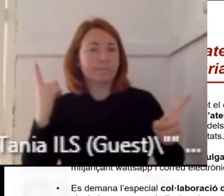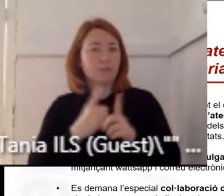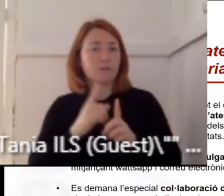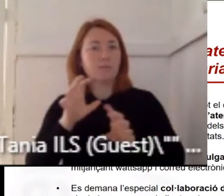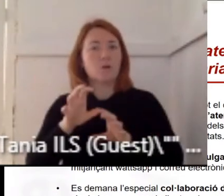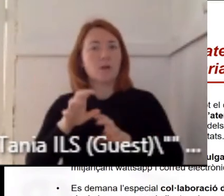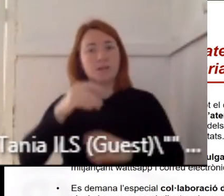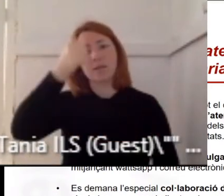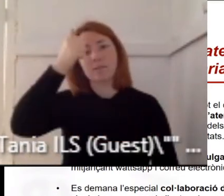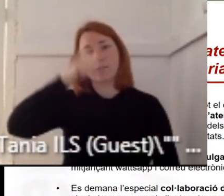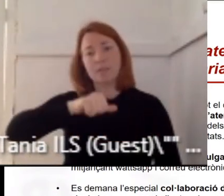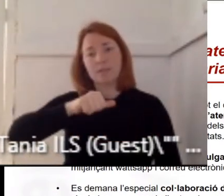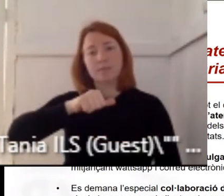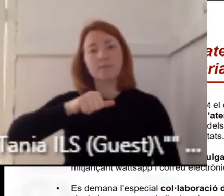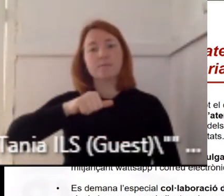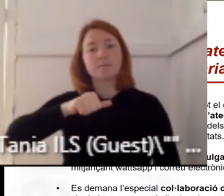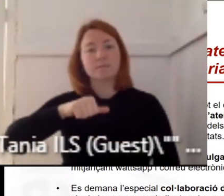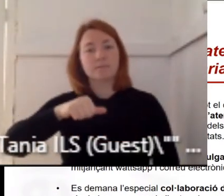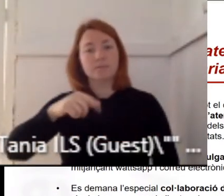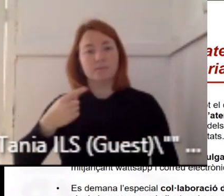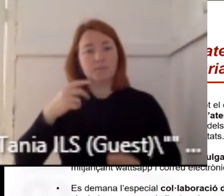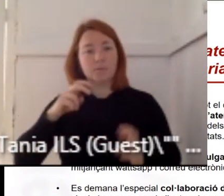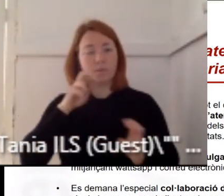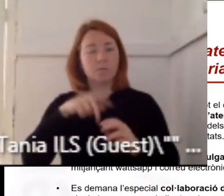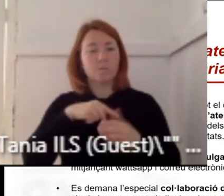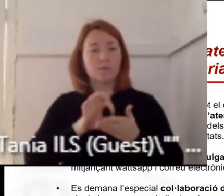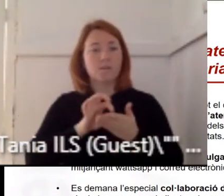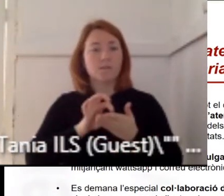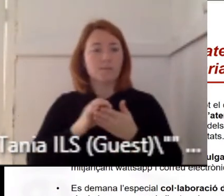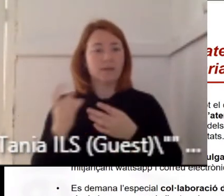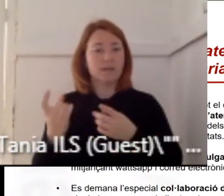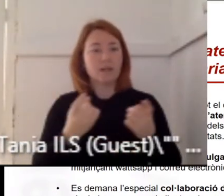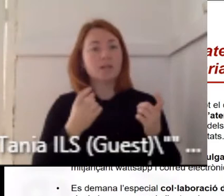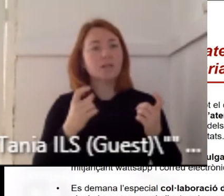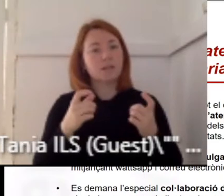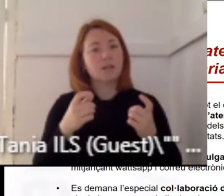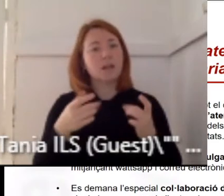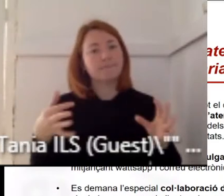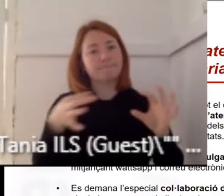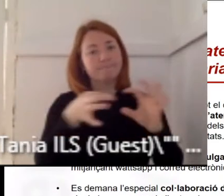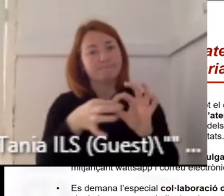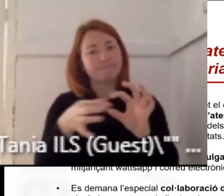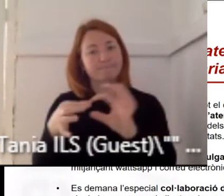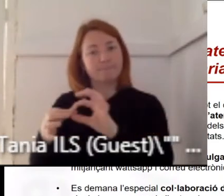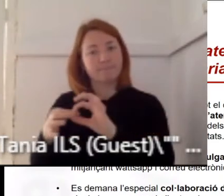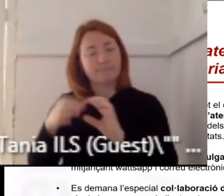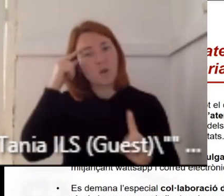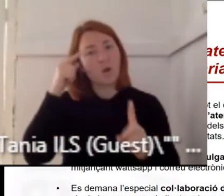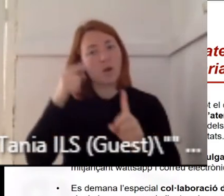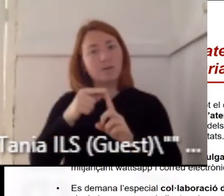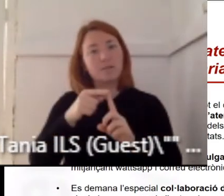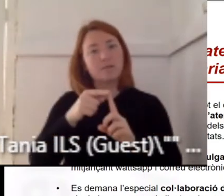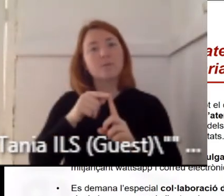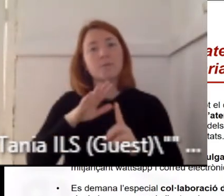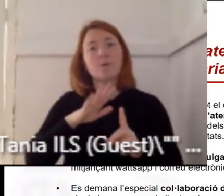diguem, aquestes sinergies amb els serveis essencials que sí que es mantenien oberts, per facilitar doncs l'enllaç i el